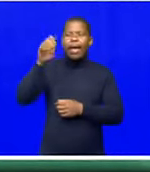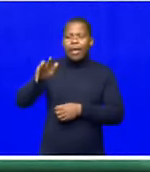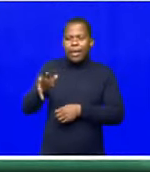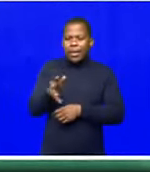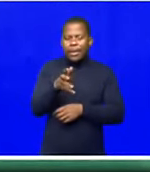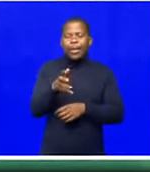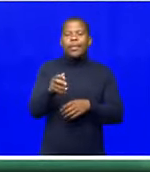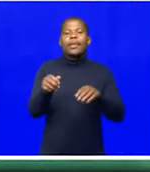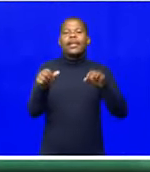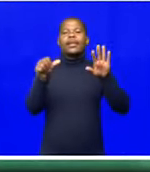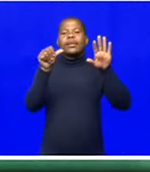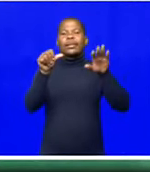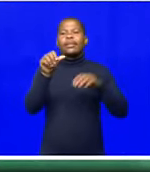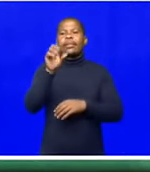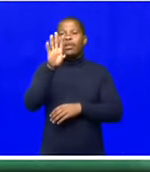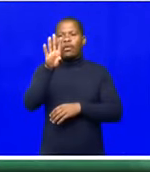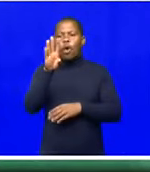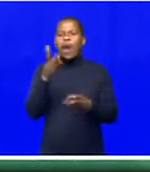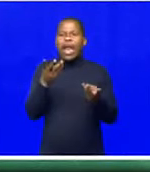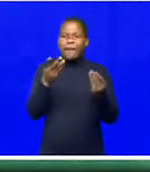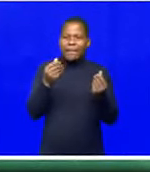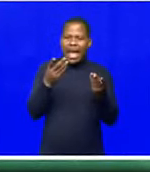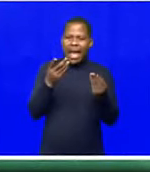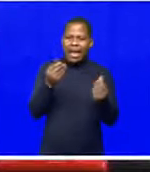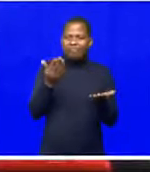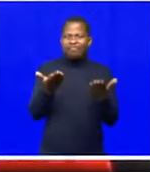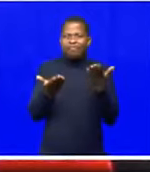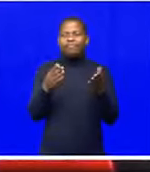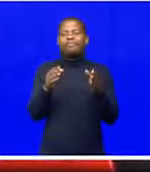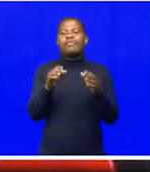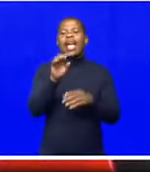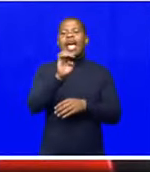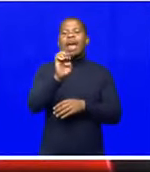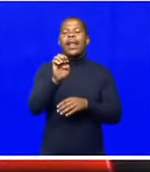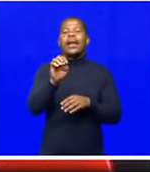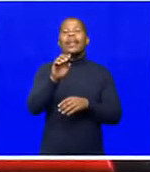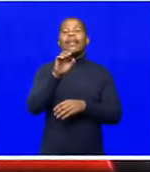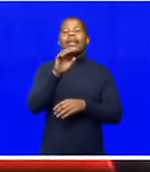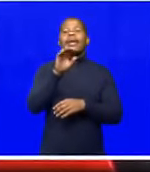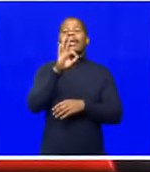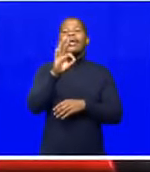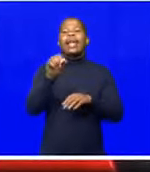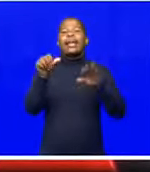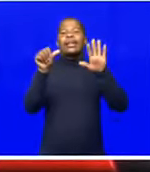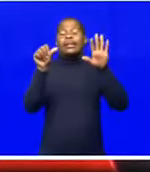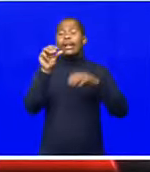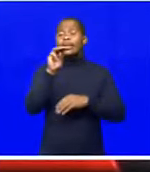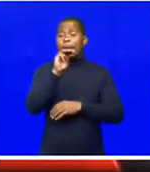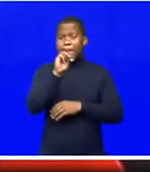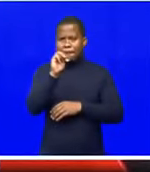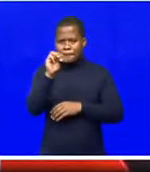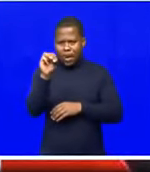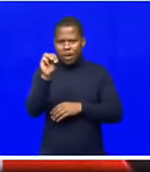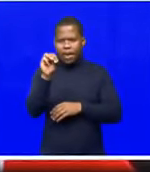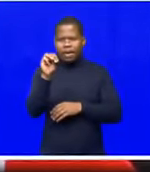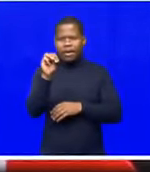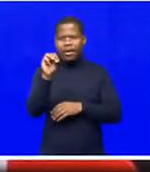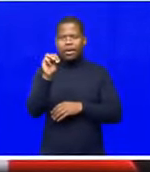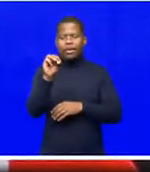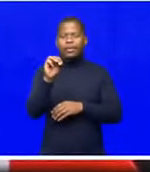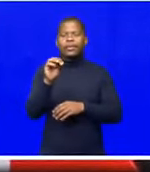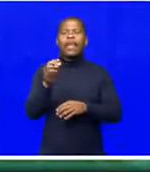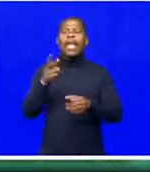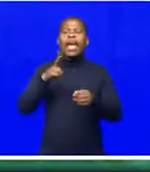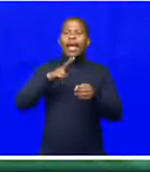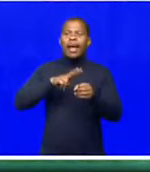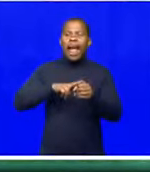yalakhaya icishe ibe la kubo 36 million le mali le kufana nekuthi siphiwe yona ngekuphiwa leti mhlawumbe